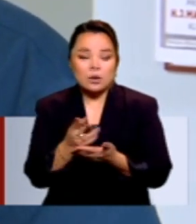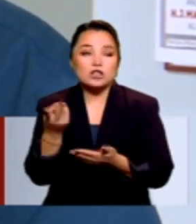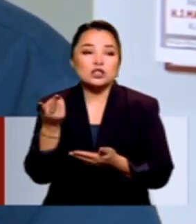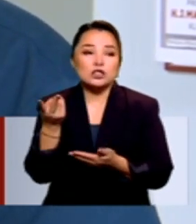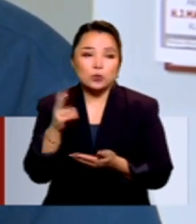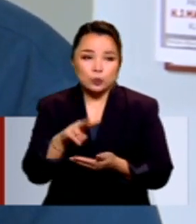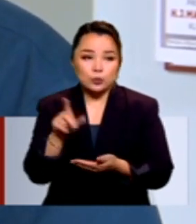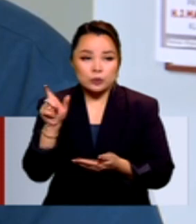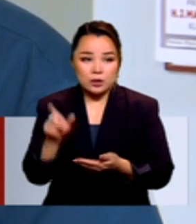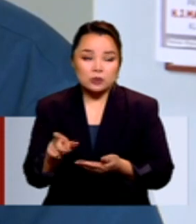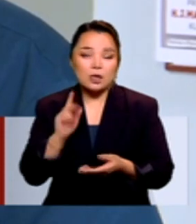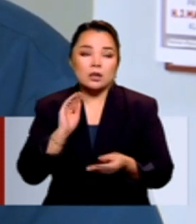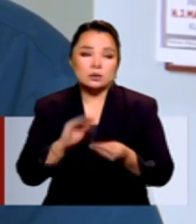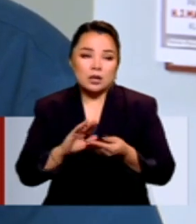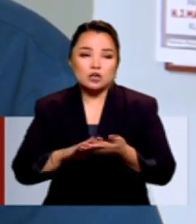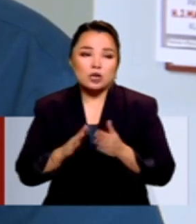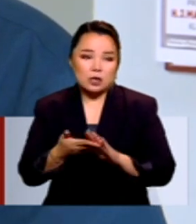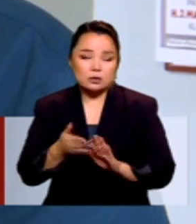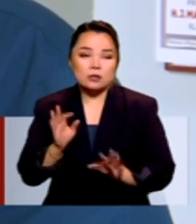де жағдайлары бір қалыпты.